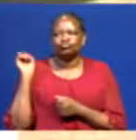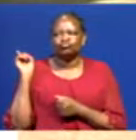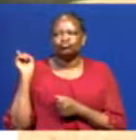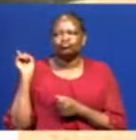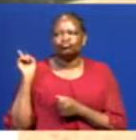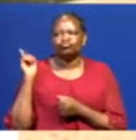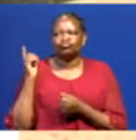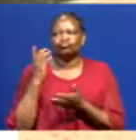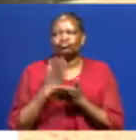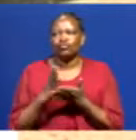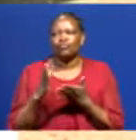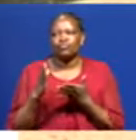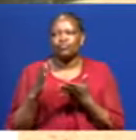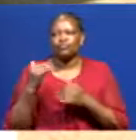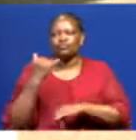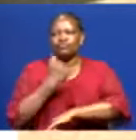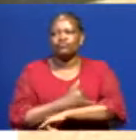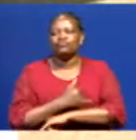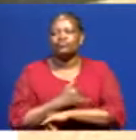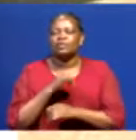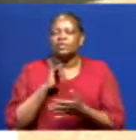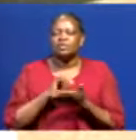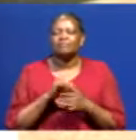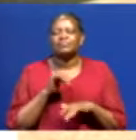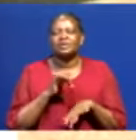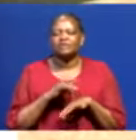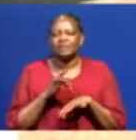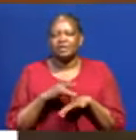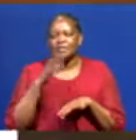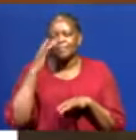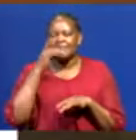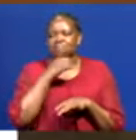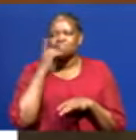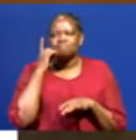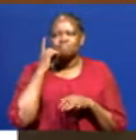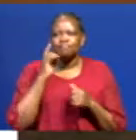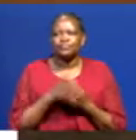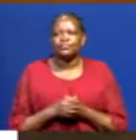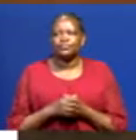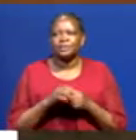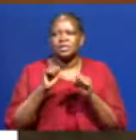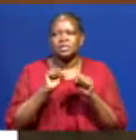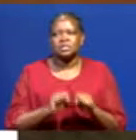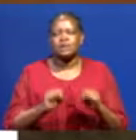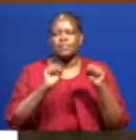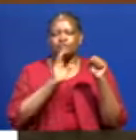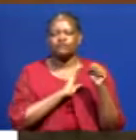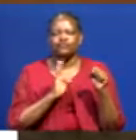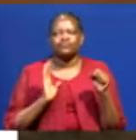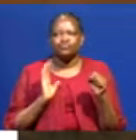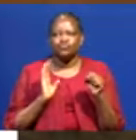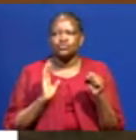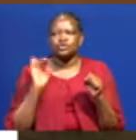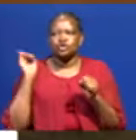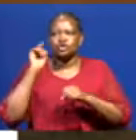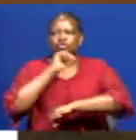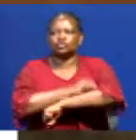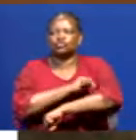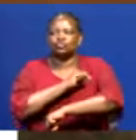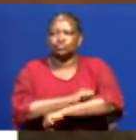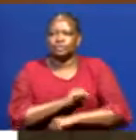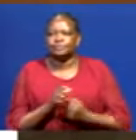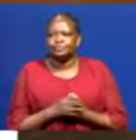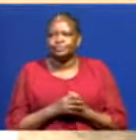miongoni mwa taasisi zilizoathiriwa zaidi na ukame unaoendelea. Kulingana na mwenyekiti wa bodi ya wasimamizi wa shule hiyo Joshua